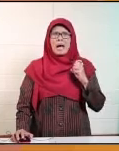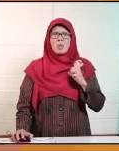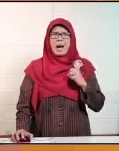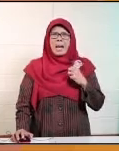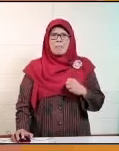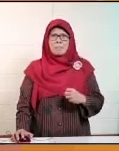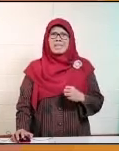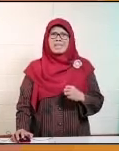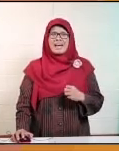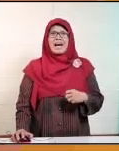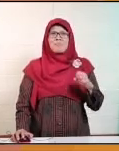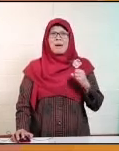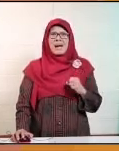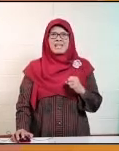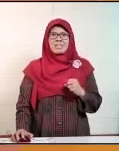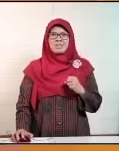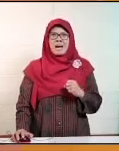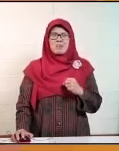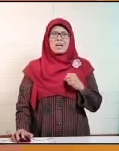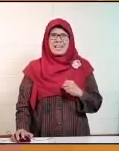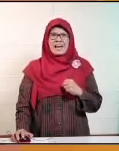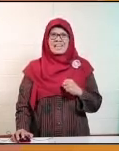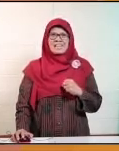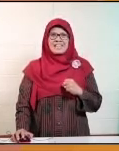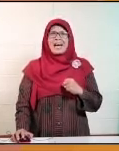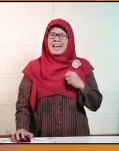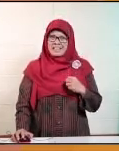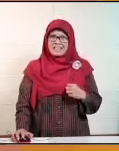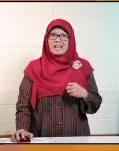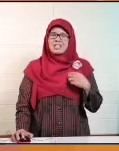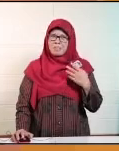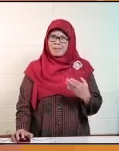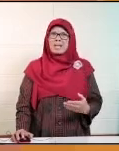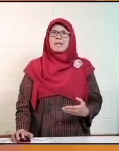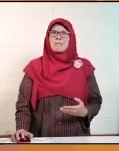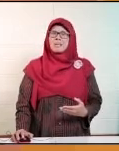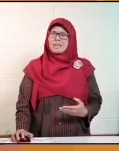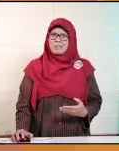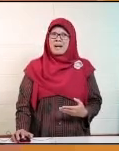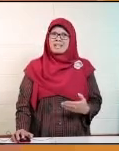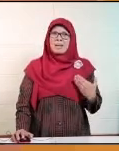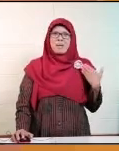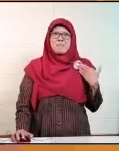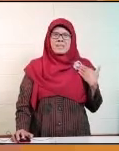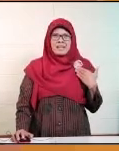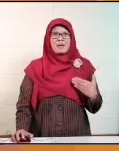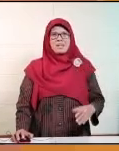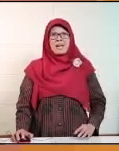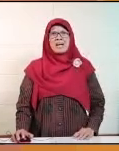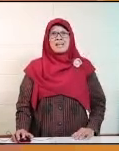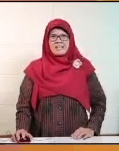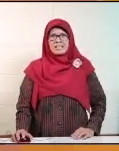ini sudah aku alami apakah ini sudah aku rasakan Nanti sambil menyimak sambil